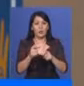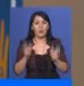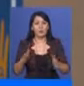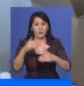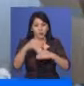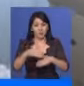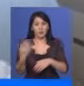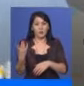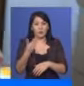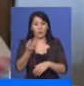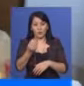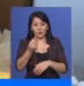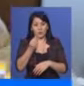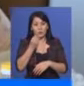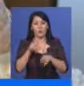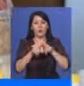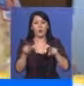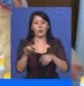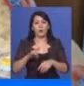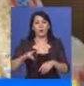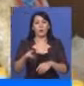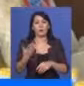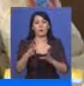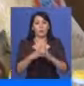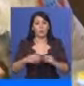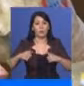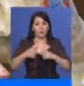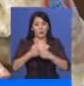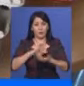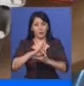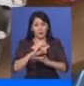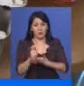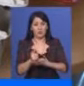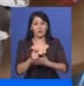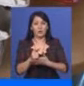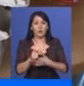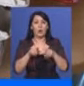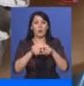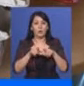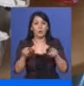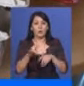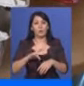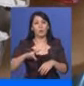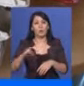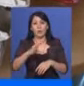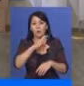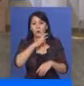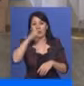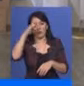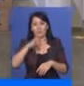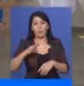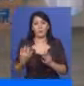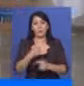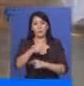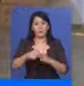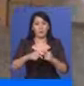Арнайы шәшектерге тек қажетті азық-түлік өнімдері салынды. Акция өңірдің 50 отбасын қамтымақ. Тың шара марафон ретінде өтуде. Солтүстік